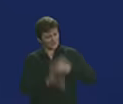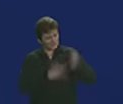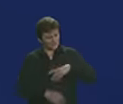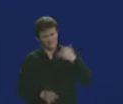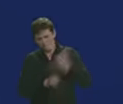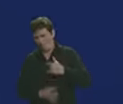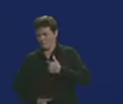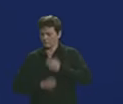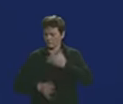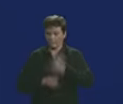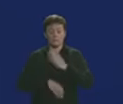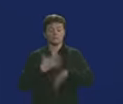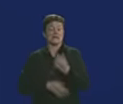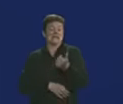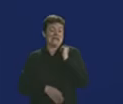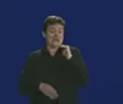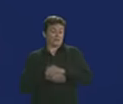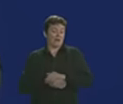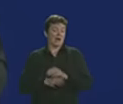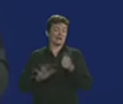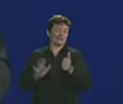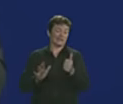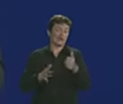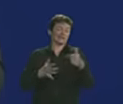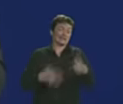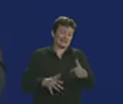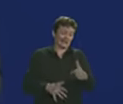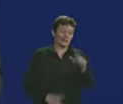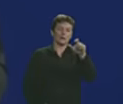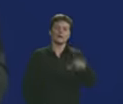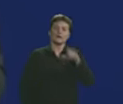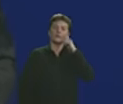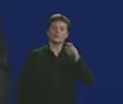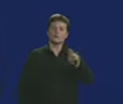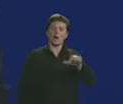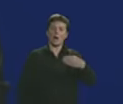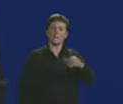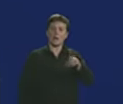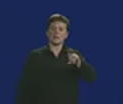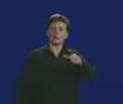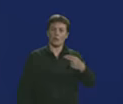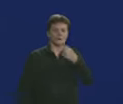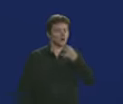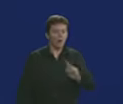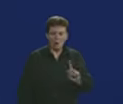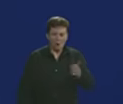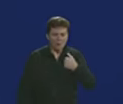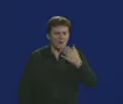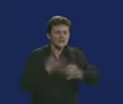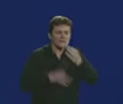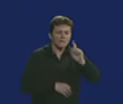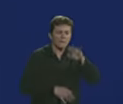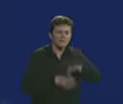je dis. Et puis à 18h17, une dépêche de M. Ramadan. Je n'ai pas appelé à voter pour